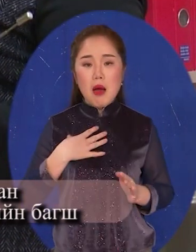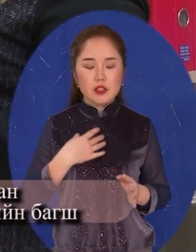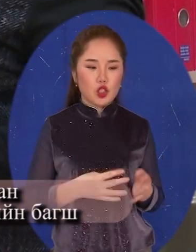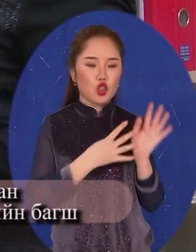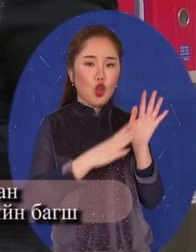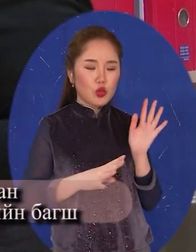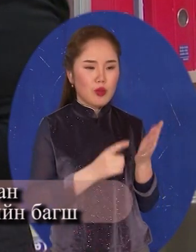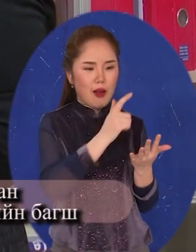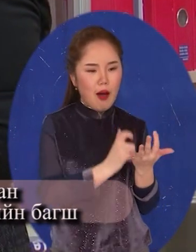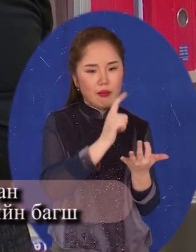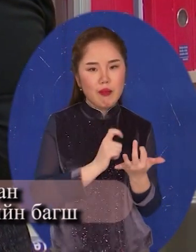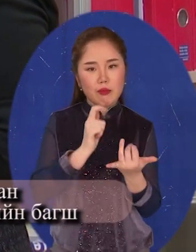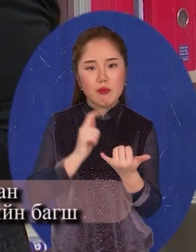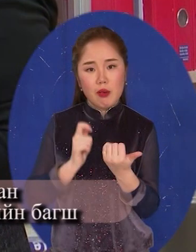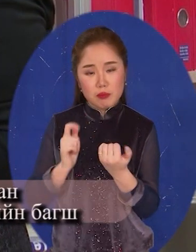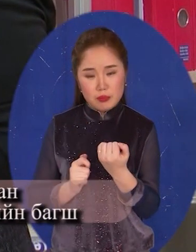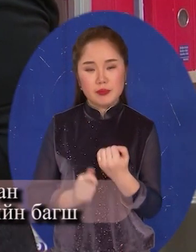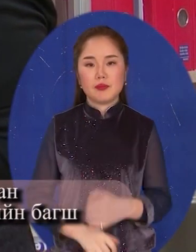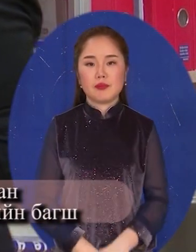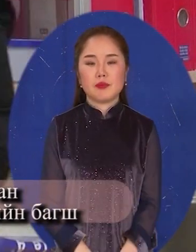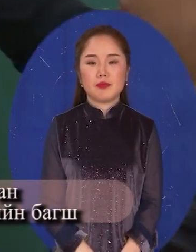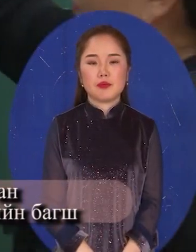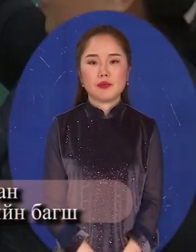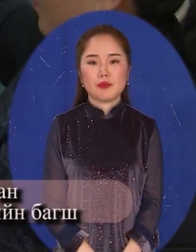900 tögürükün alıp tastayık.